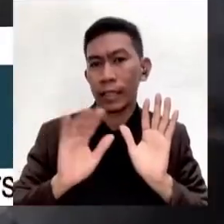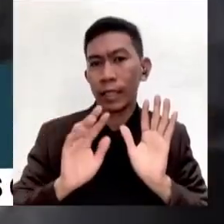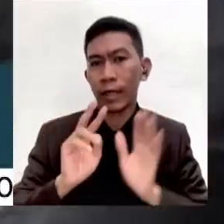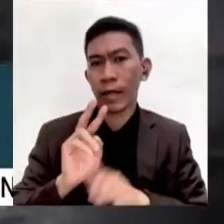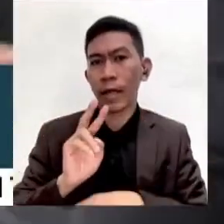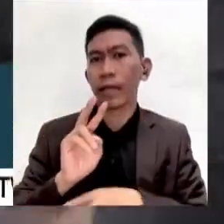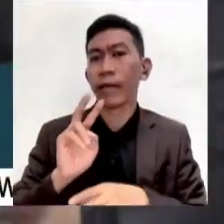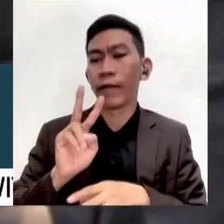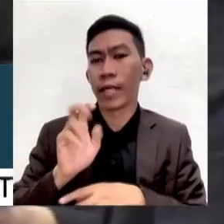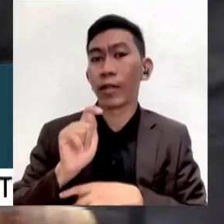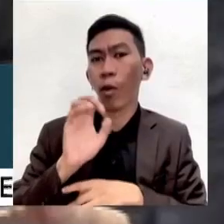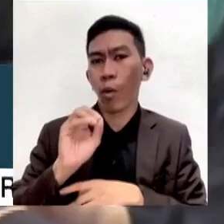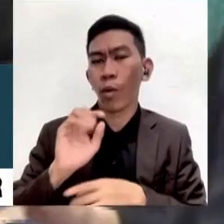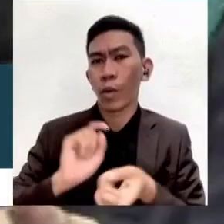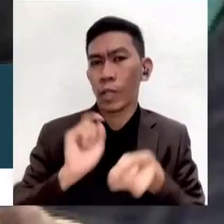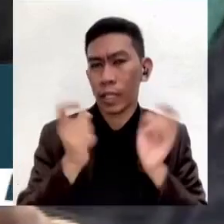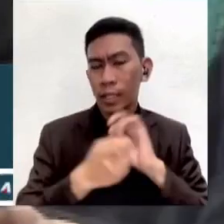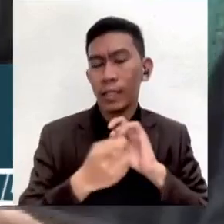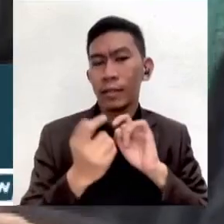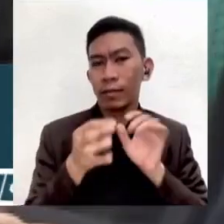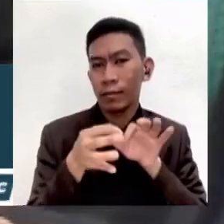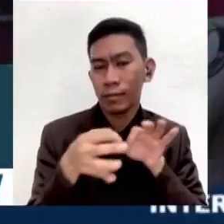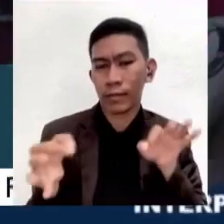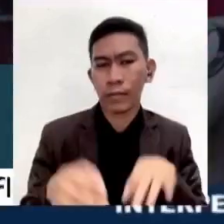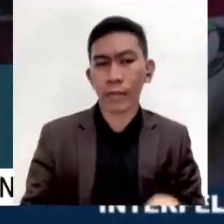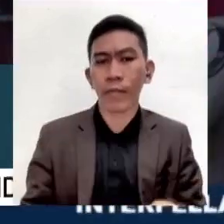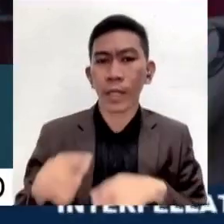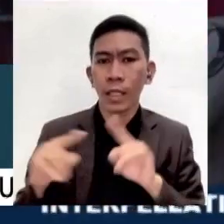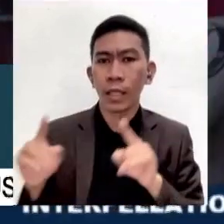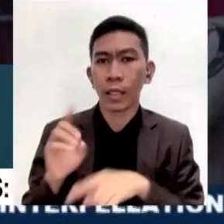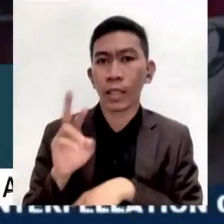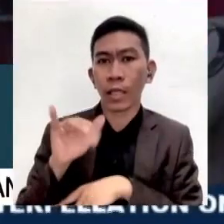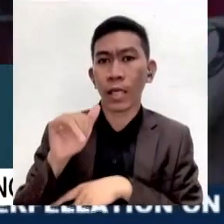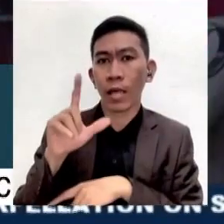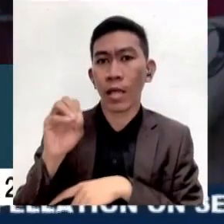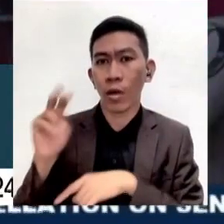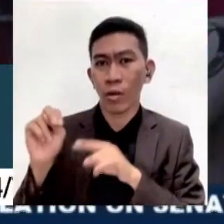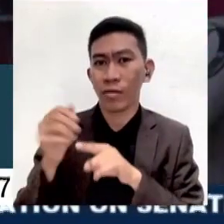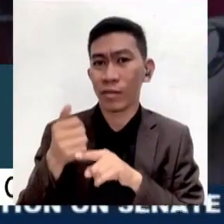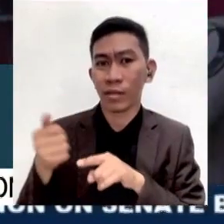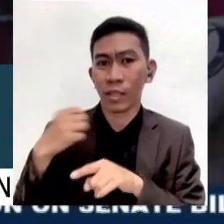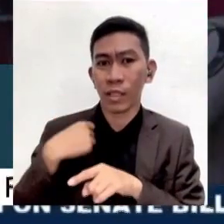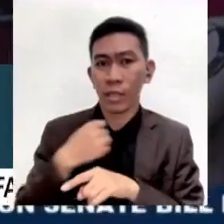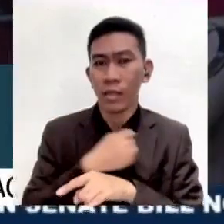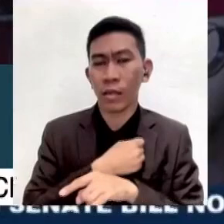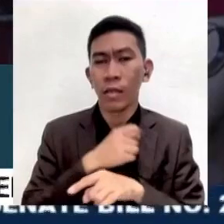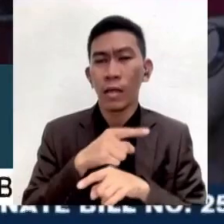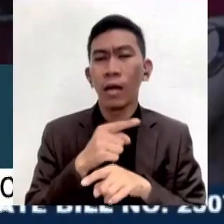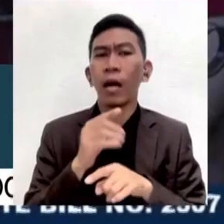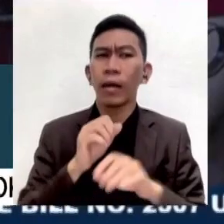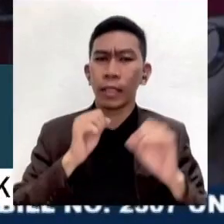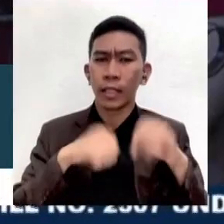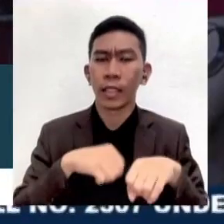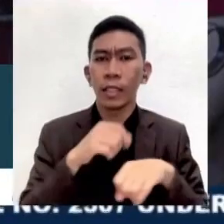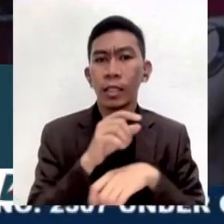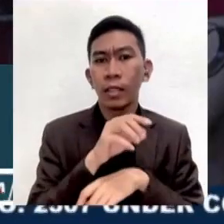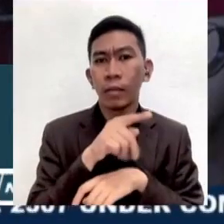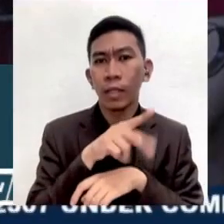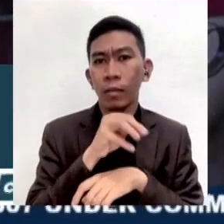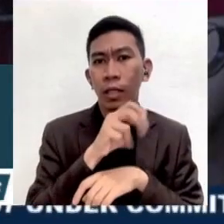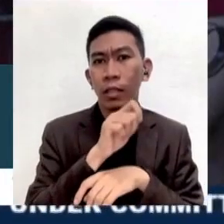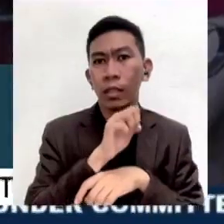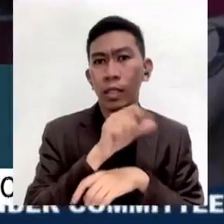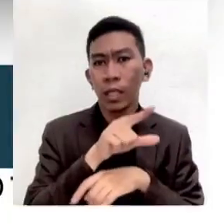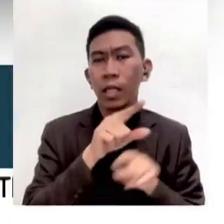But former Senator Franklin Drilon says he agrees with Minority Leader Coco Pimentel's recommendation for the president to veto the